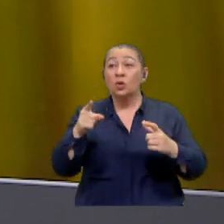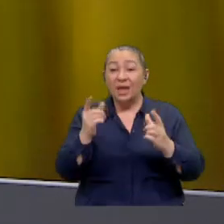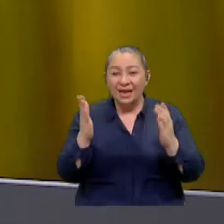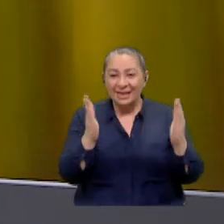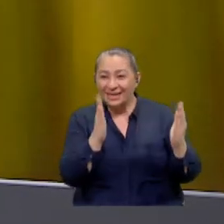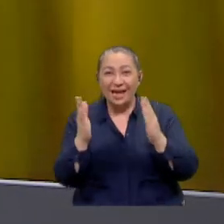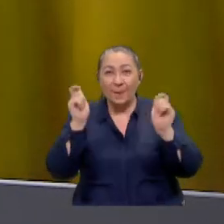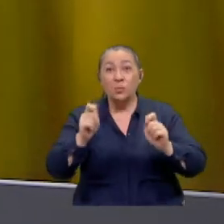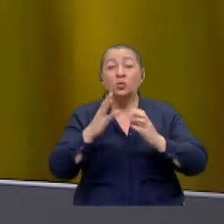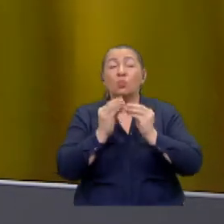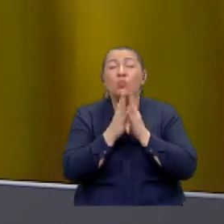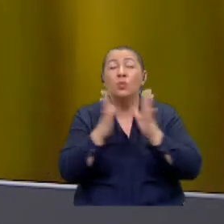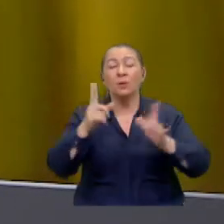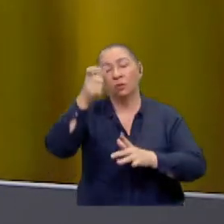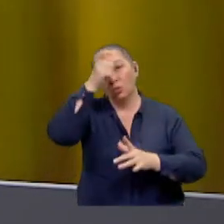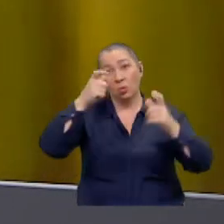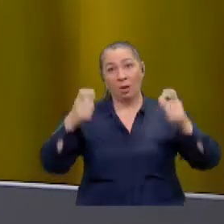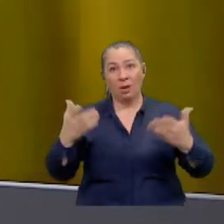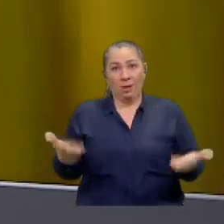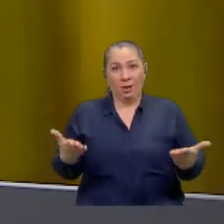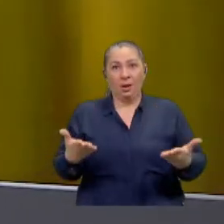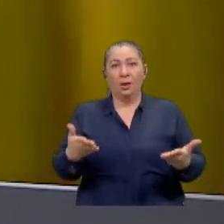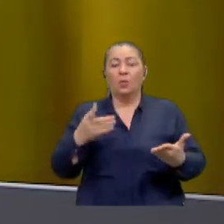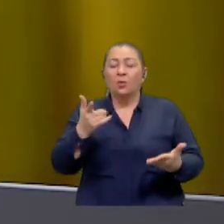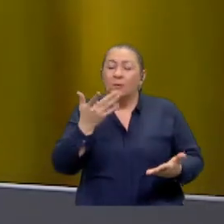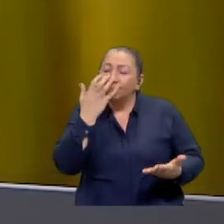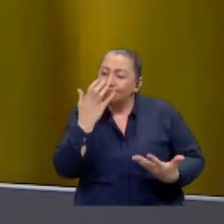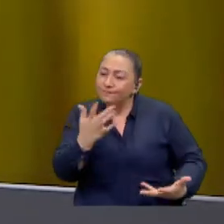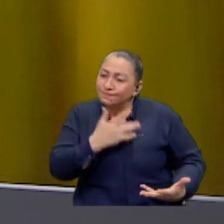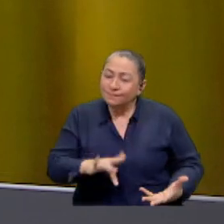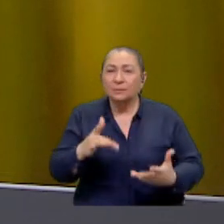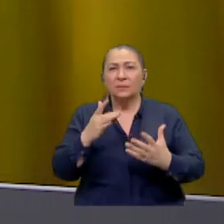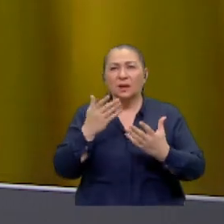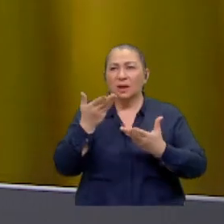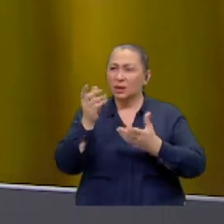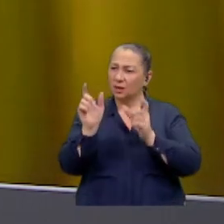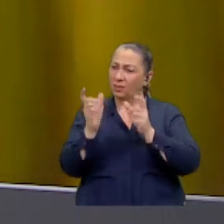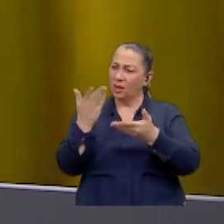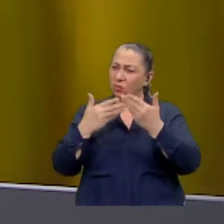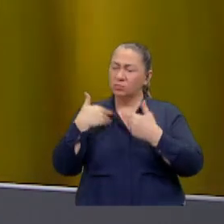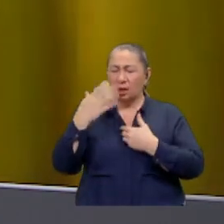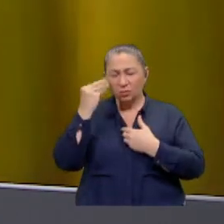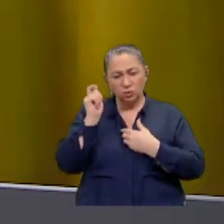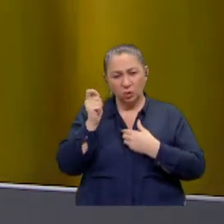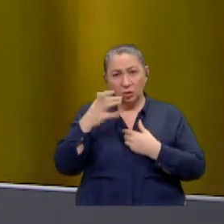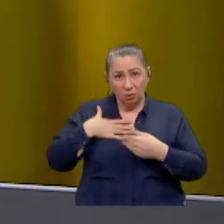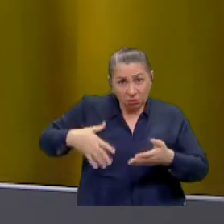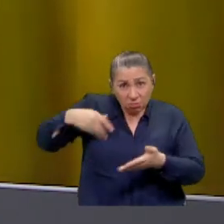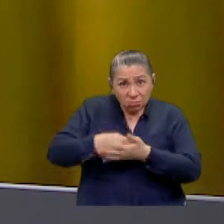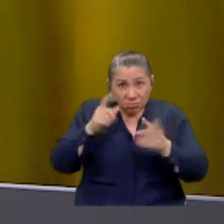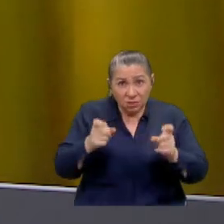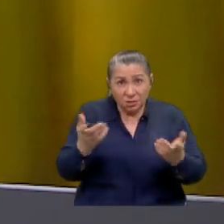ne anlamak için çok büyük bir ülkedir burası o yüzden bu felan fedakarlık başına Anlamakta zorlanıyorum ya ceplerinden harcıyorlar